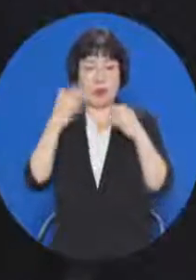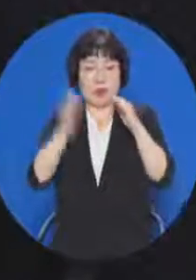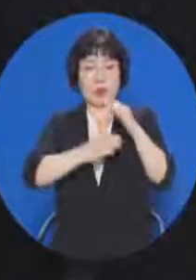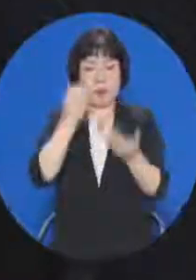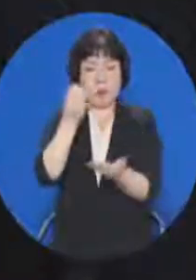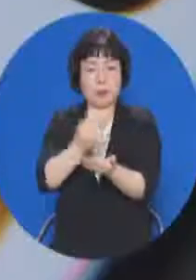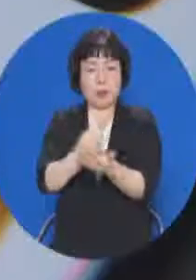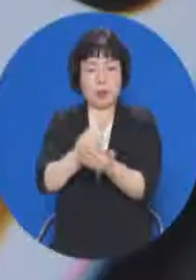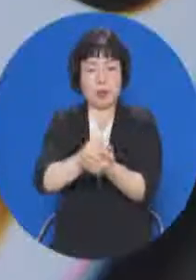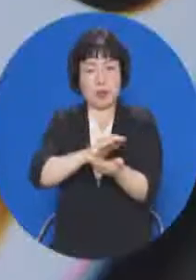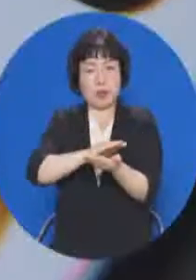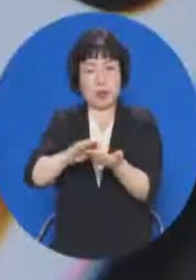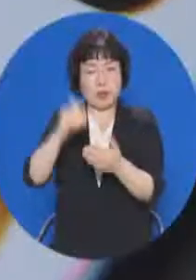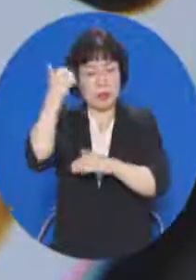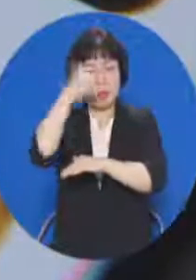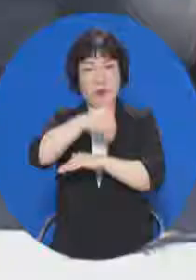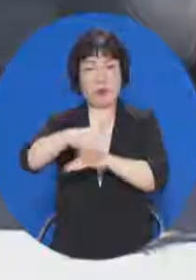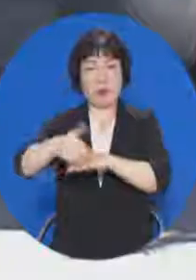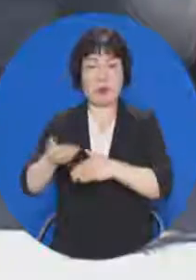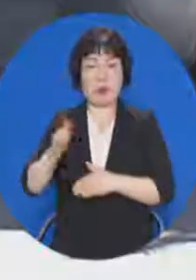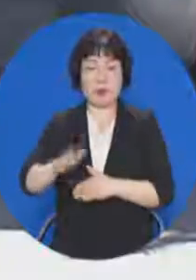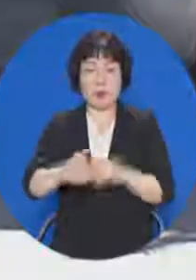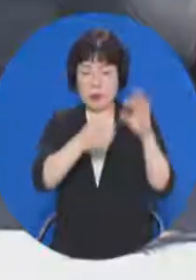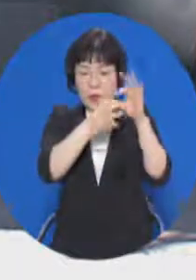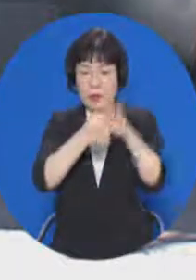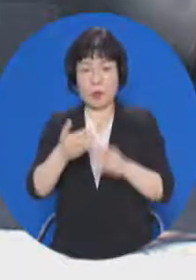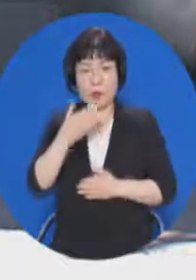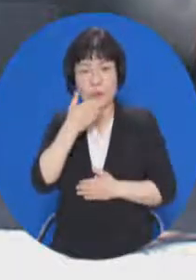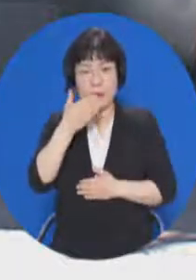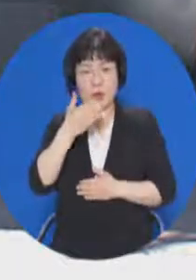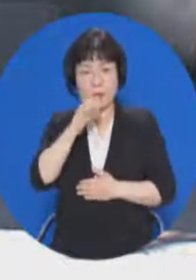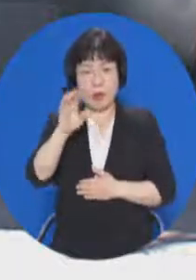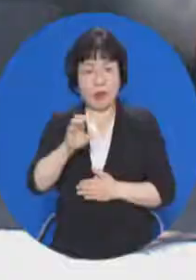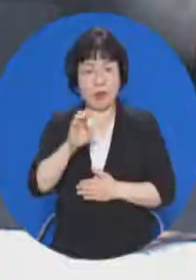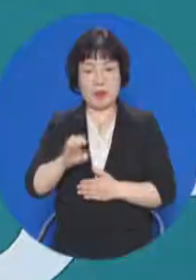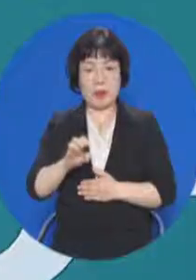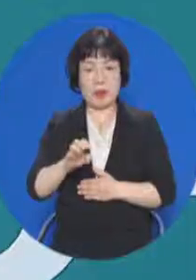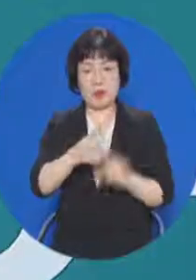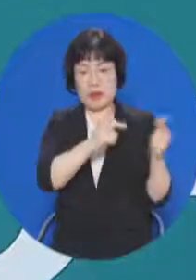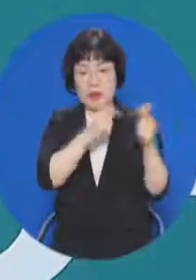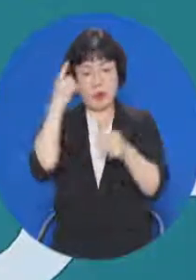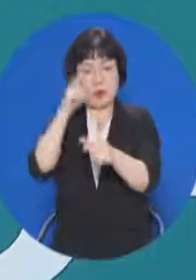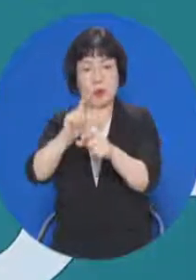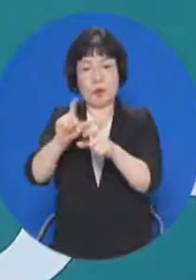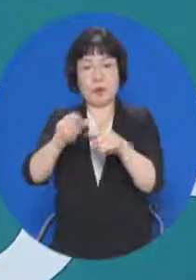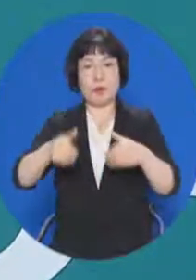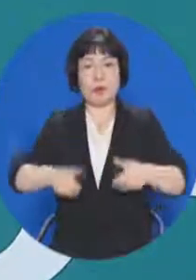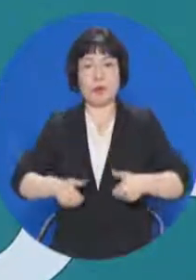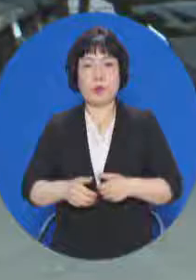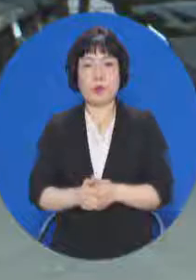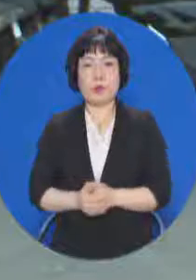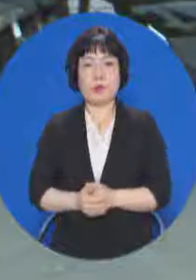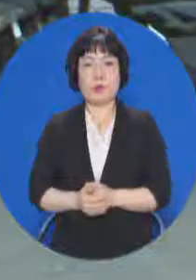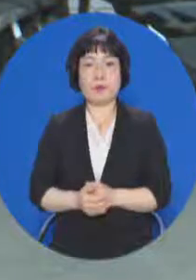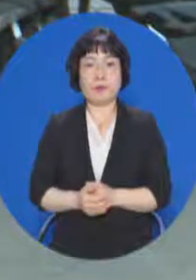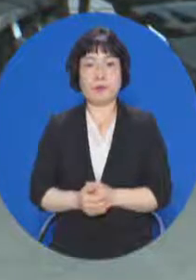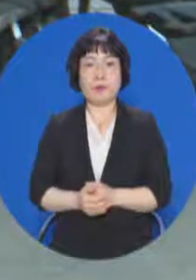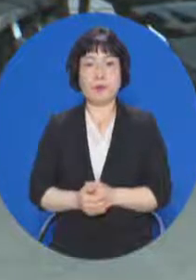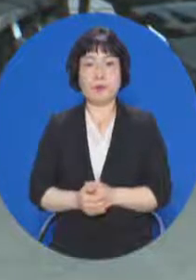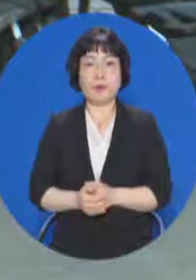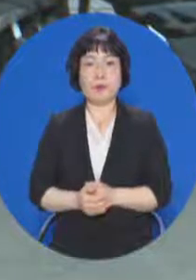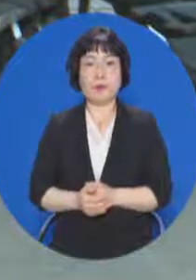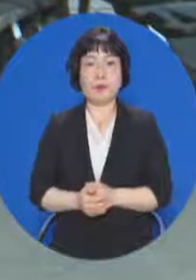배달앱 출시를 검토하고 있는 가운데 지속 가능성을 확보할 수 있는 깊이 있는 고민이 후 해외 mbc